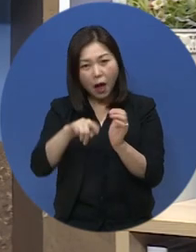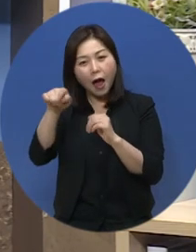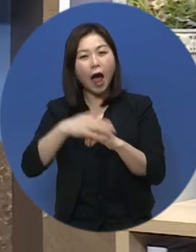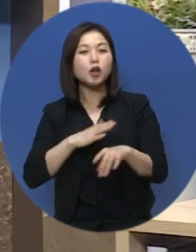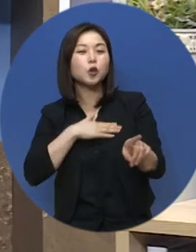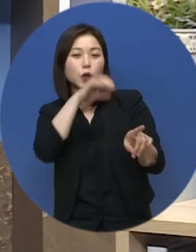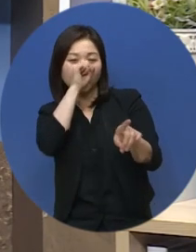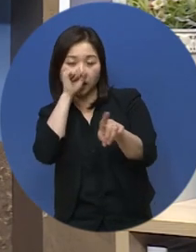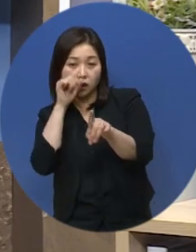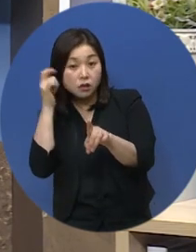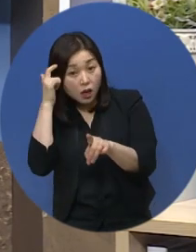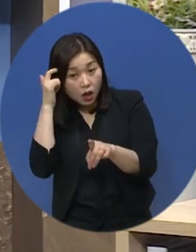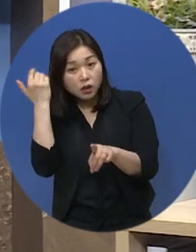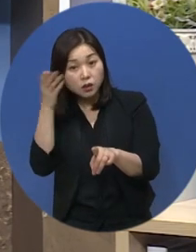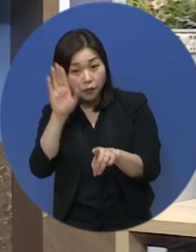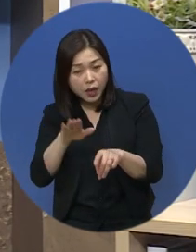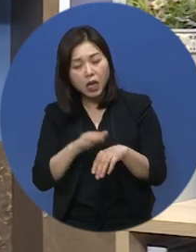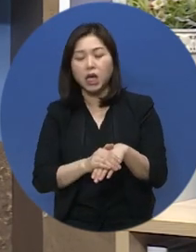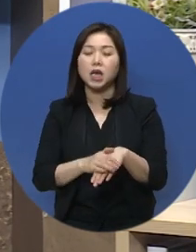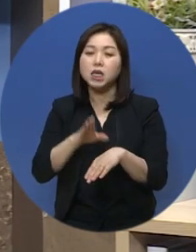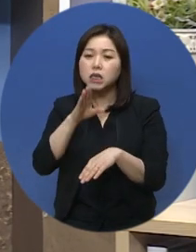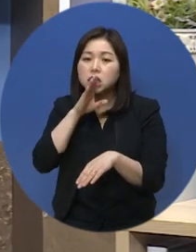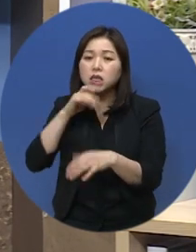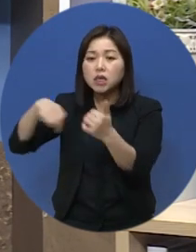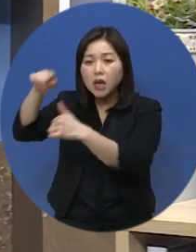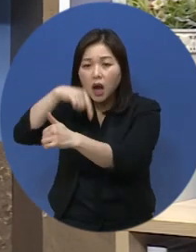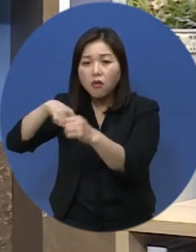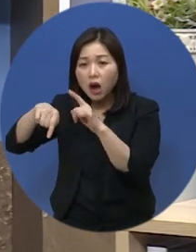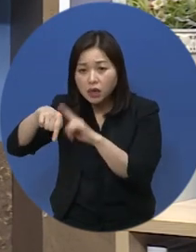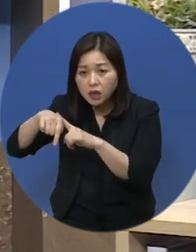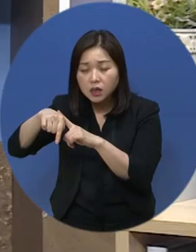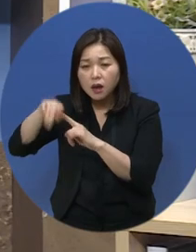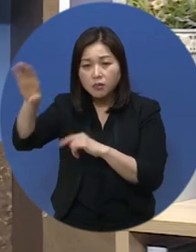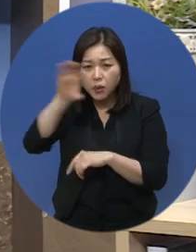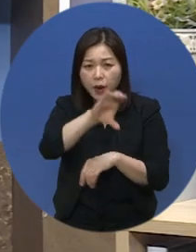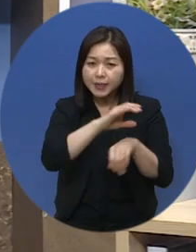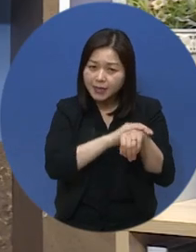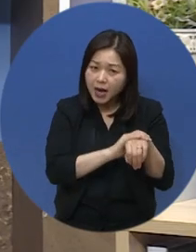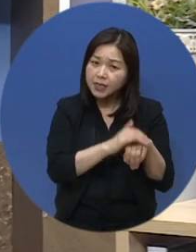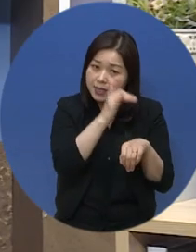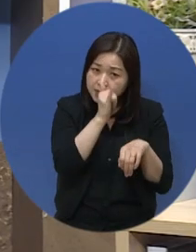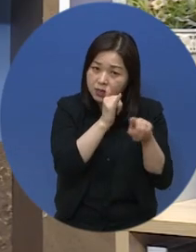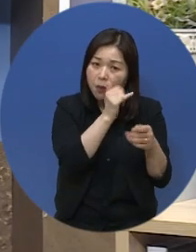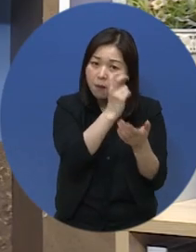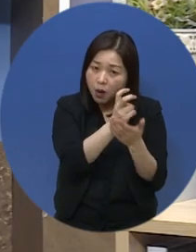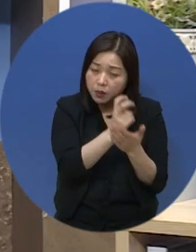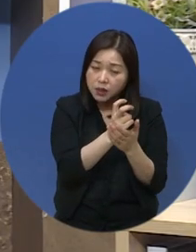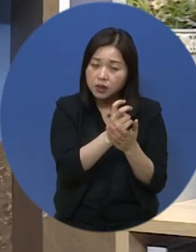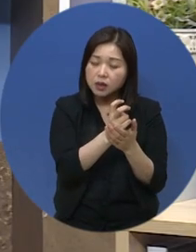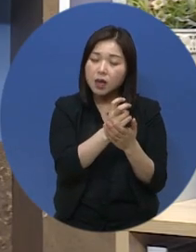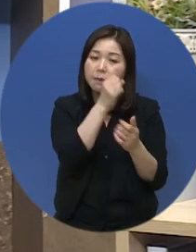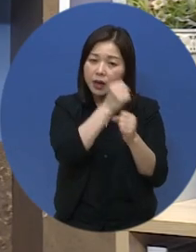하기가 쉽잖아요. 그런데 현장의 목소리가 잘 반영된 그런 이